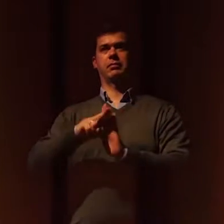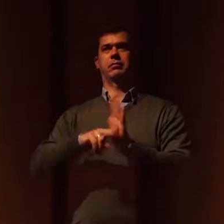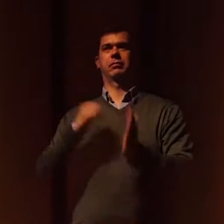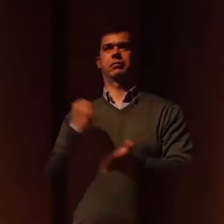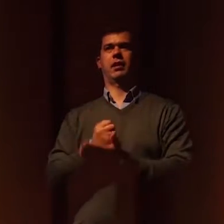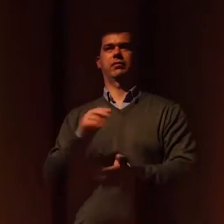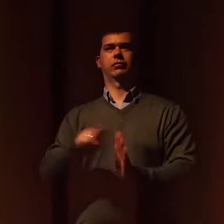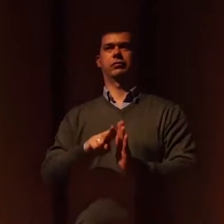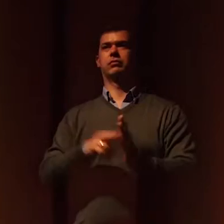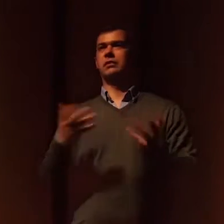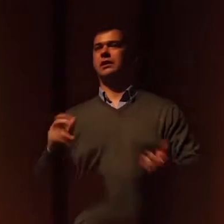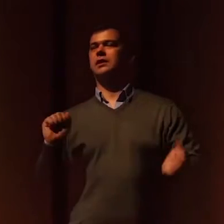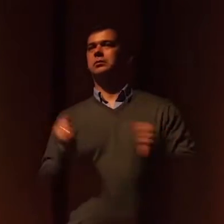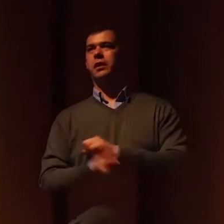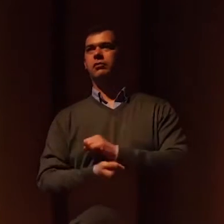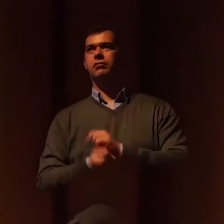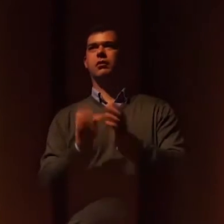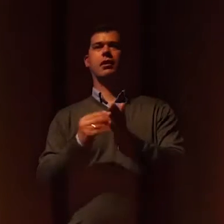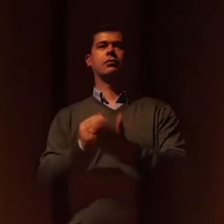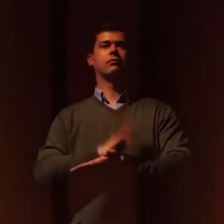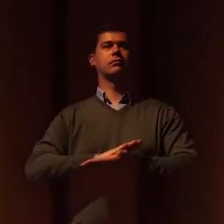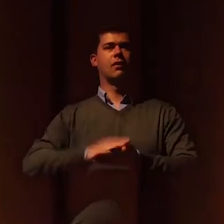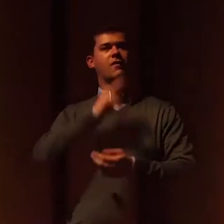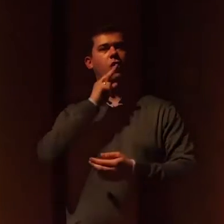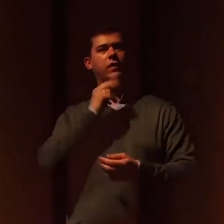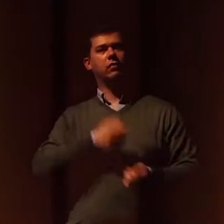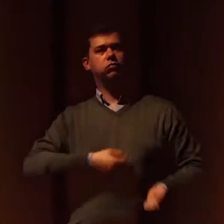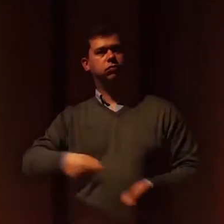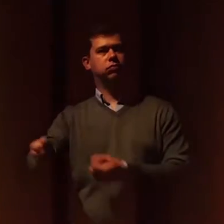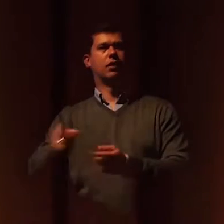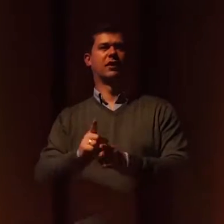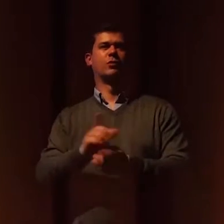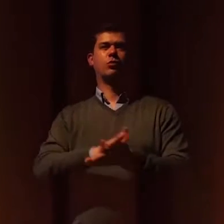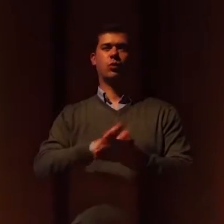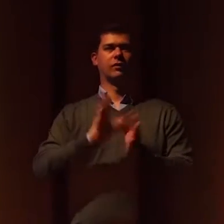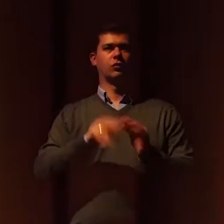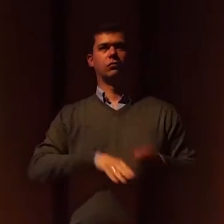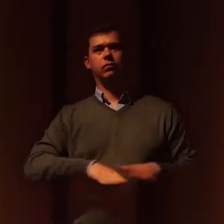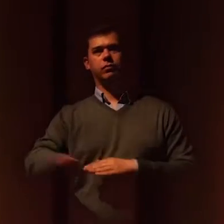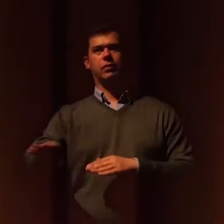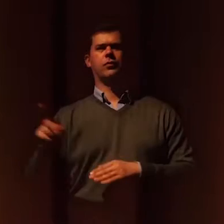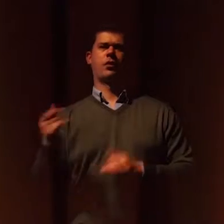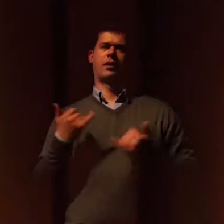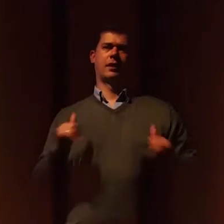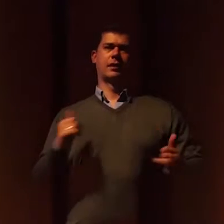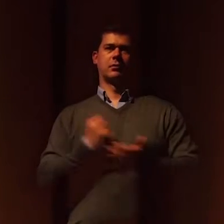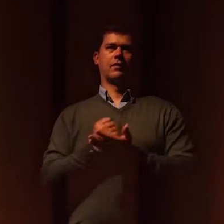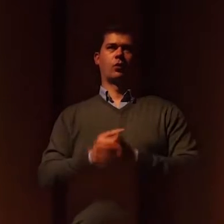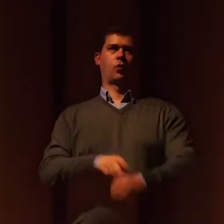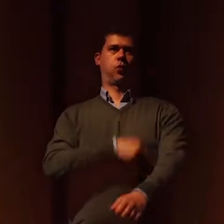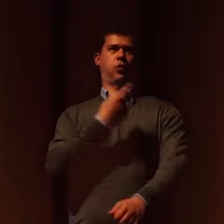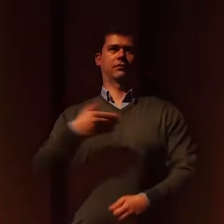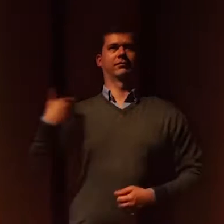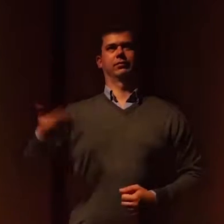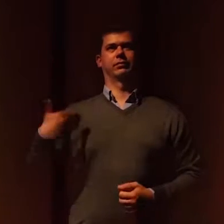dotyczą zasad higieny doprowadzania wody elektryczności i tak dalej ale to jest sprawa na dużo dłuższą